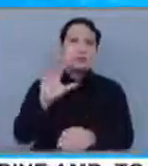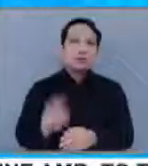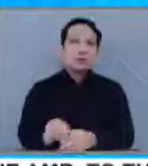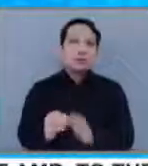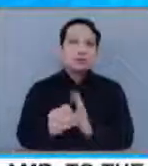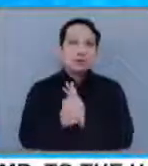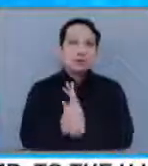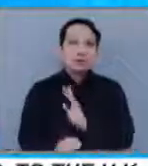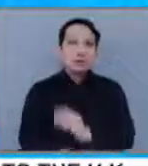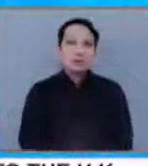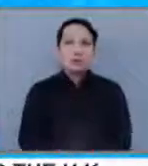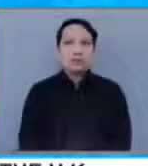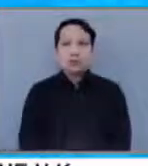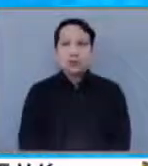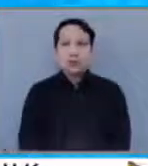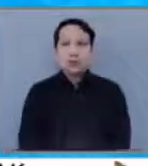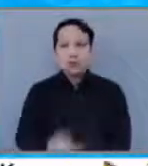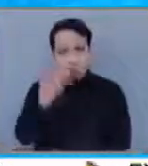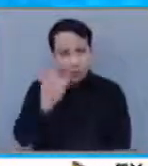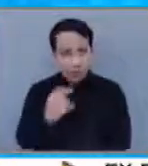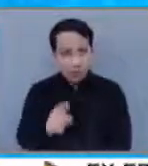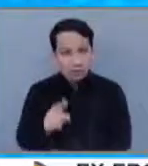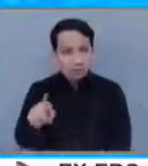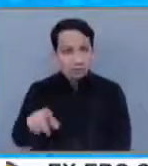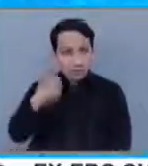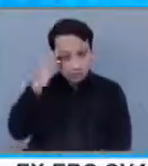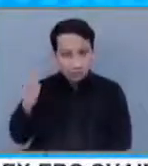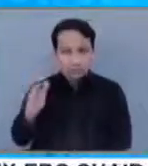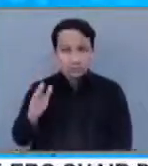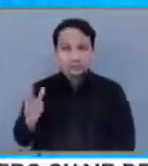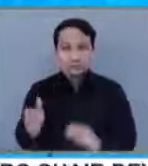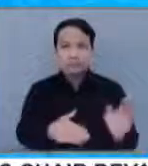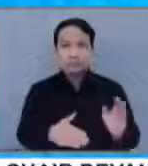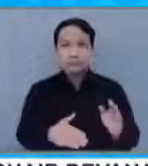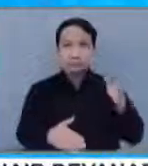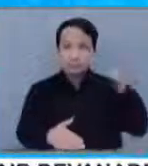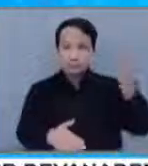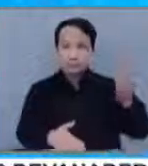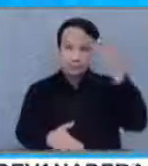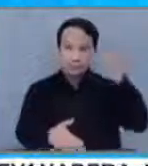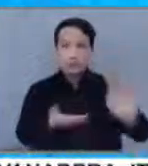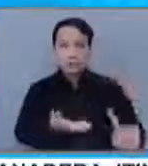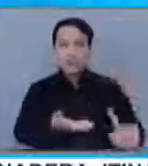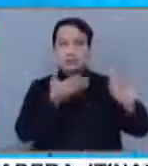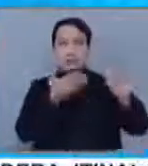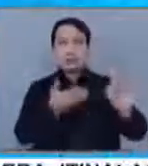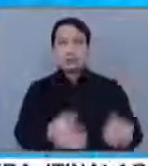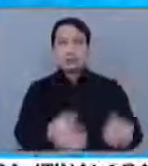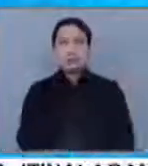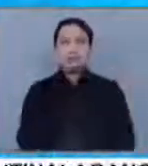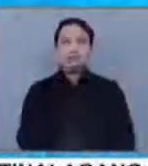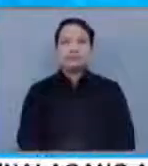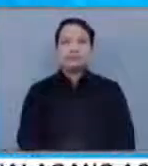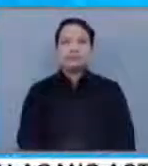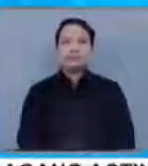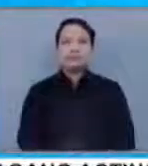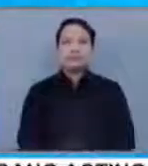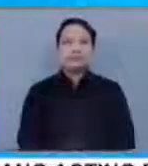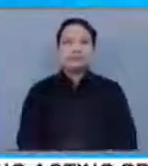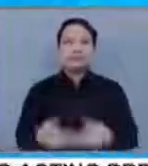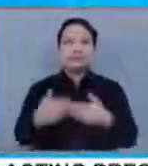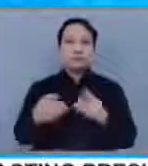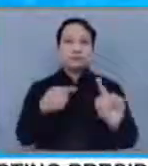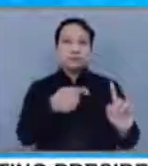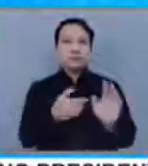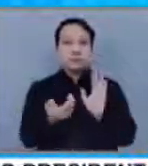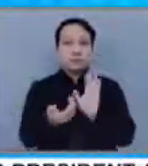hindi nila alam yung balang araw makikilala din sila. Si John ay patunay na ang pagkamalikhain ng